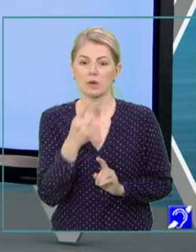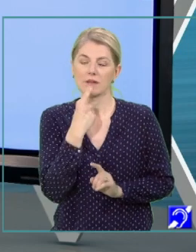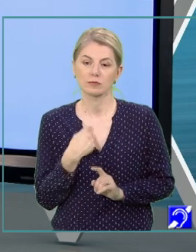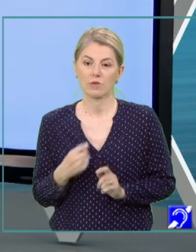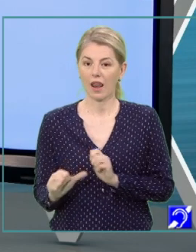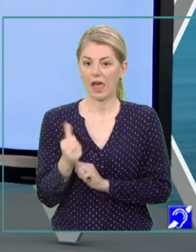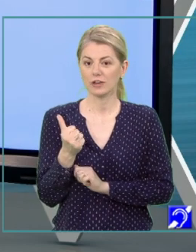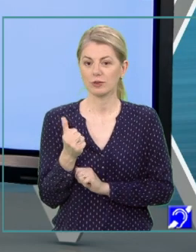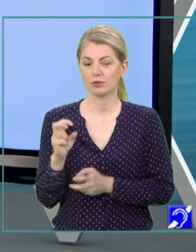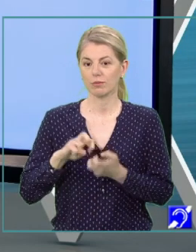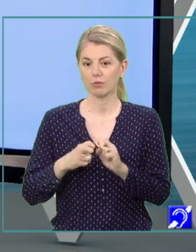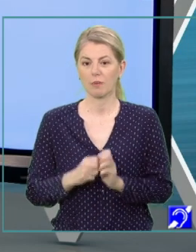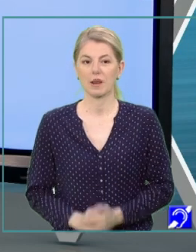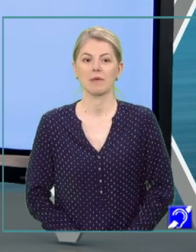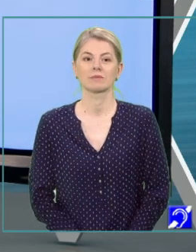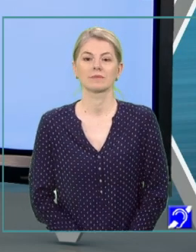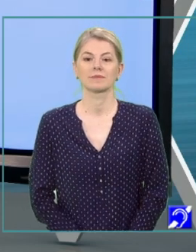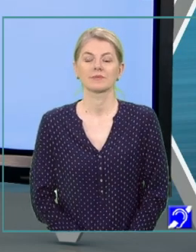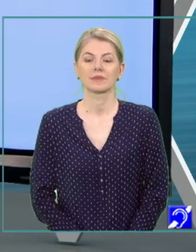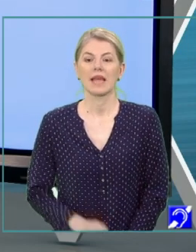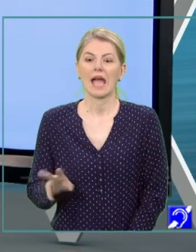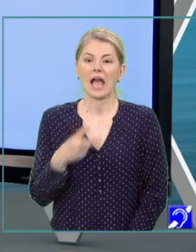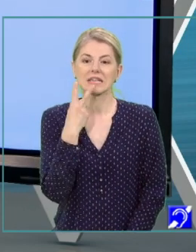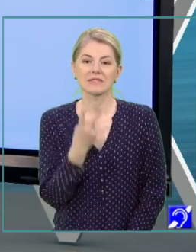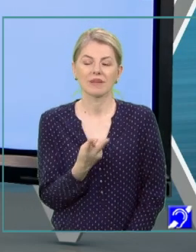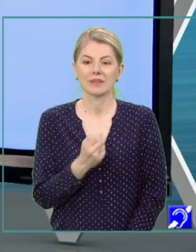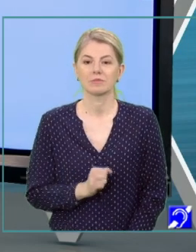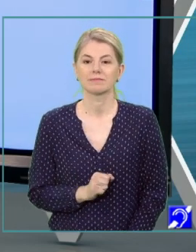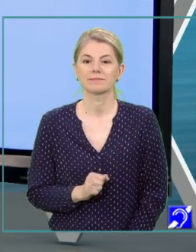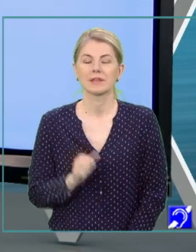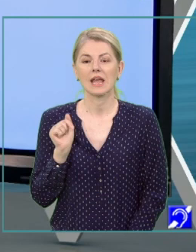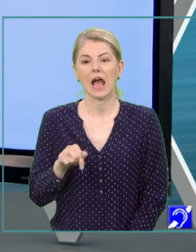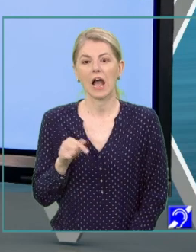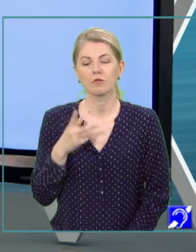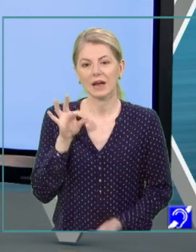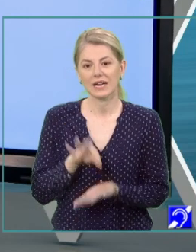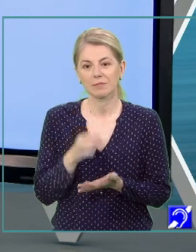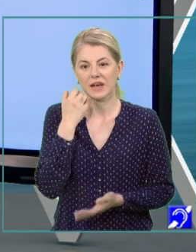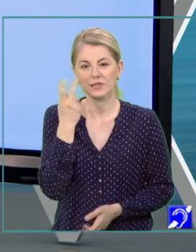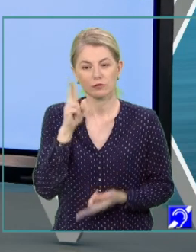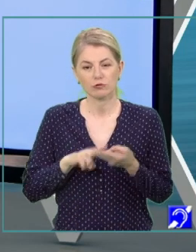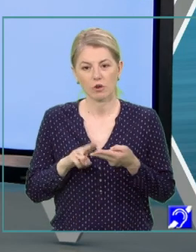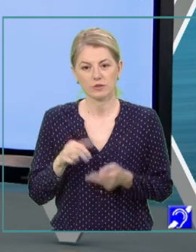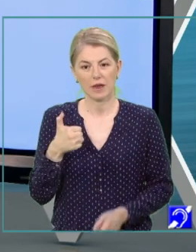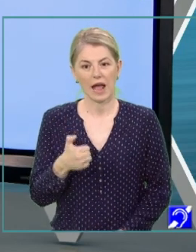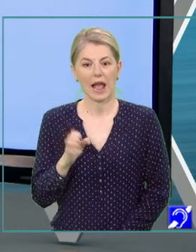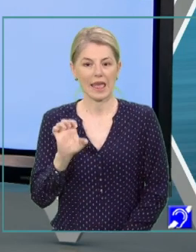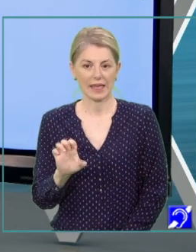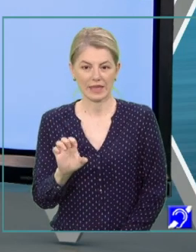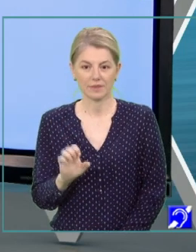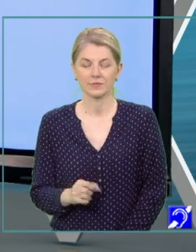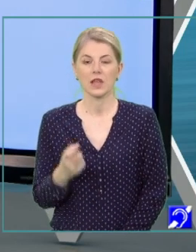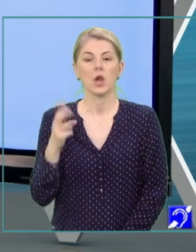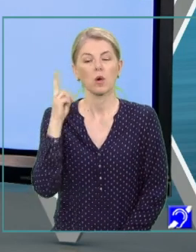spunea autorul de la început. Ia să vedem. Acum, în clipa în care îl cunoaștem pe AE,